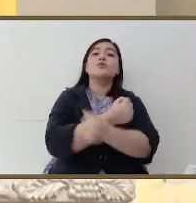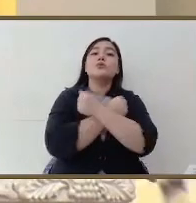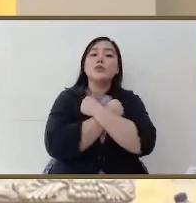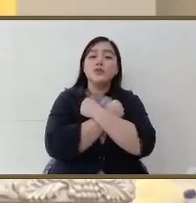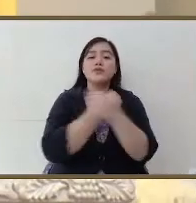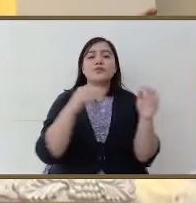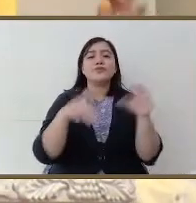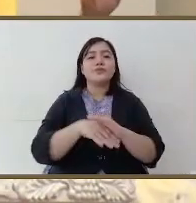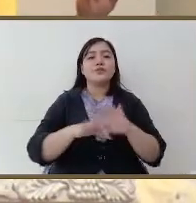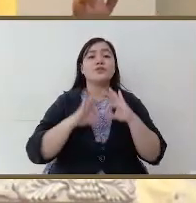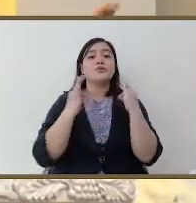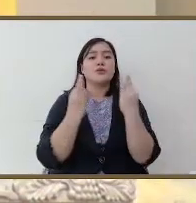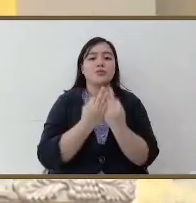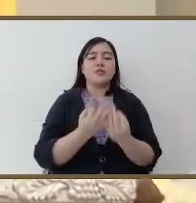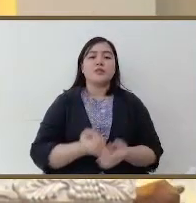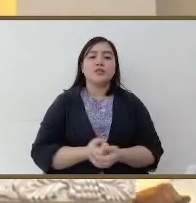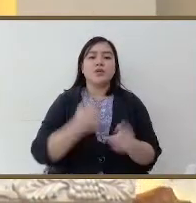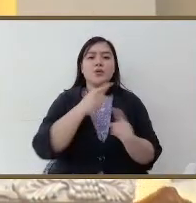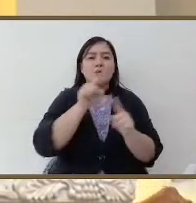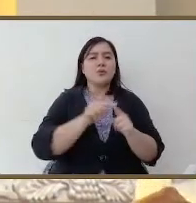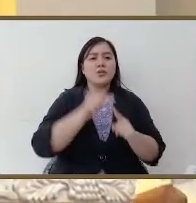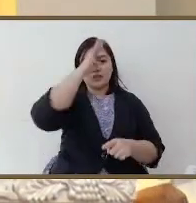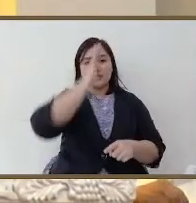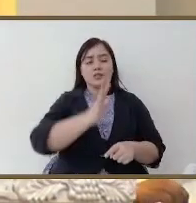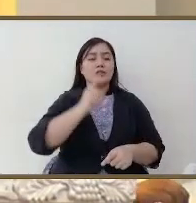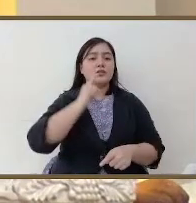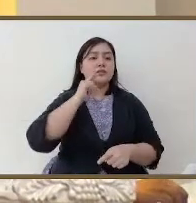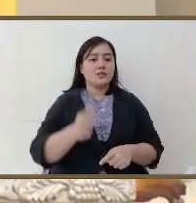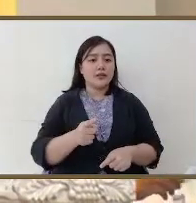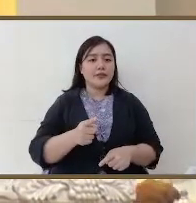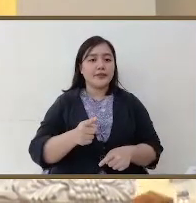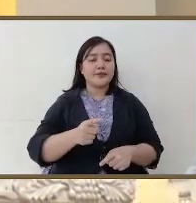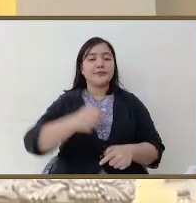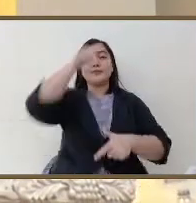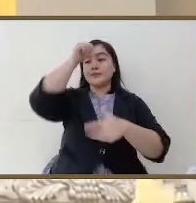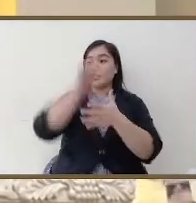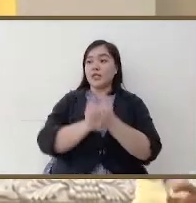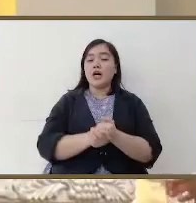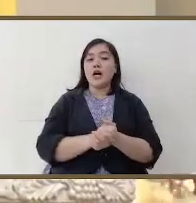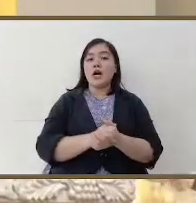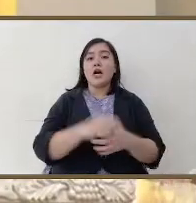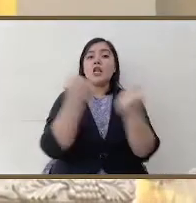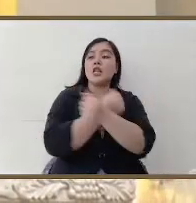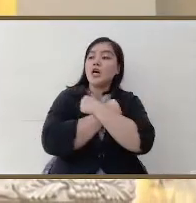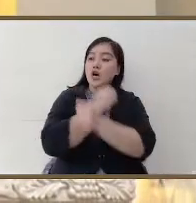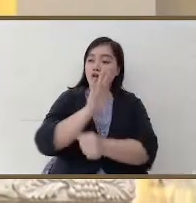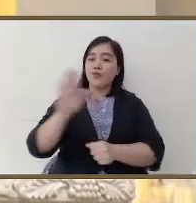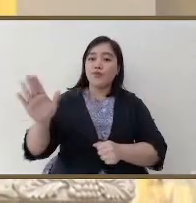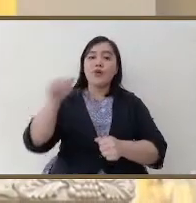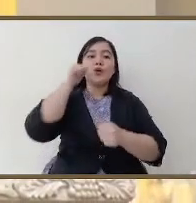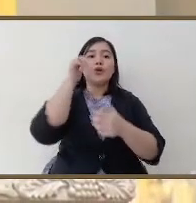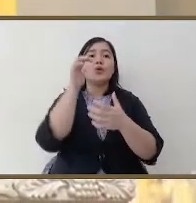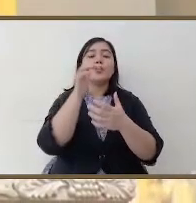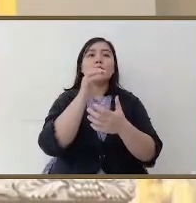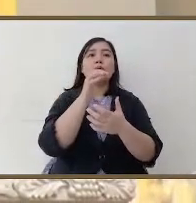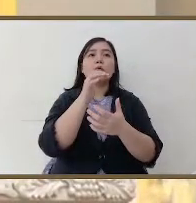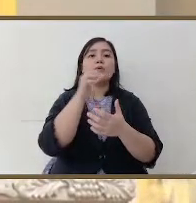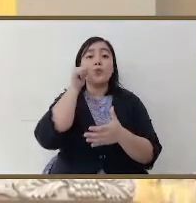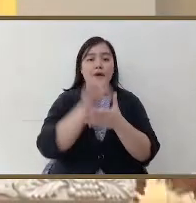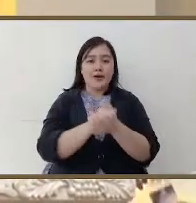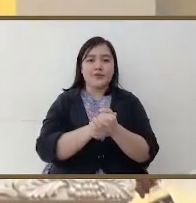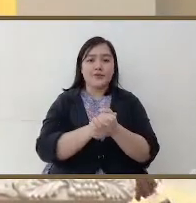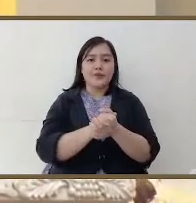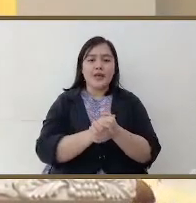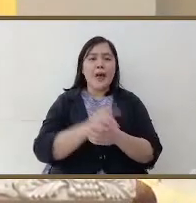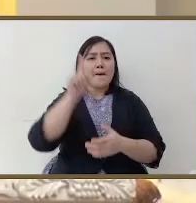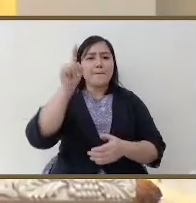ng pamilya. When God said, husband, love your wife, it must be an agape love. It must be the love that